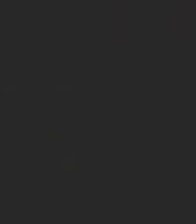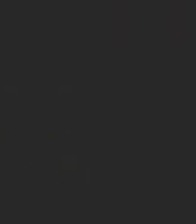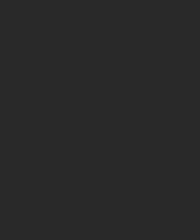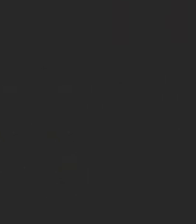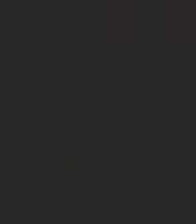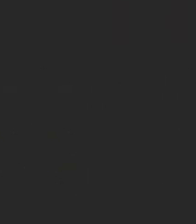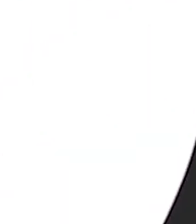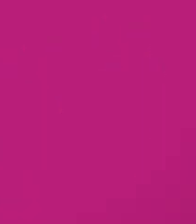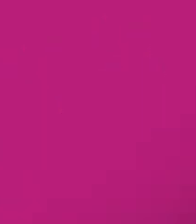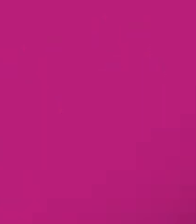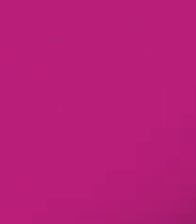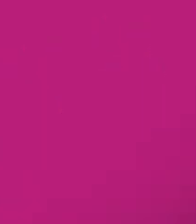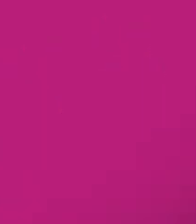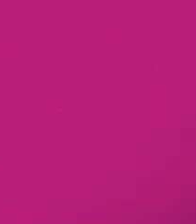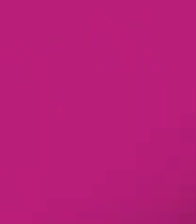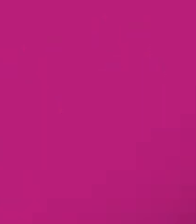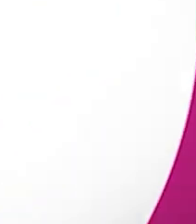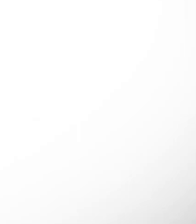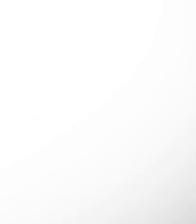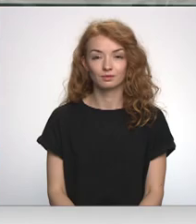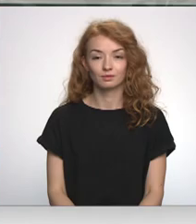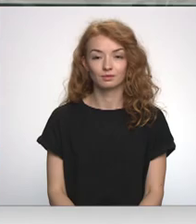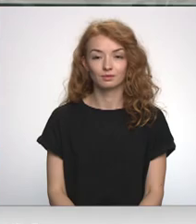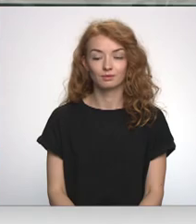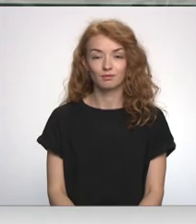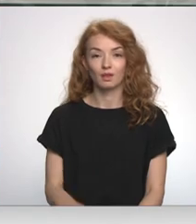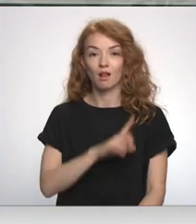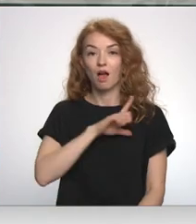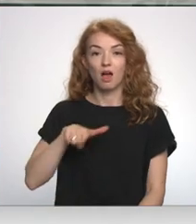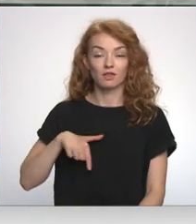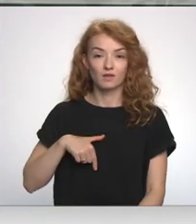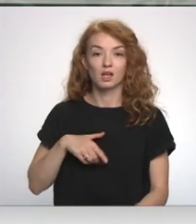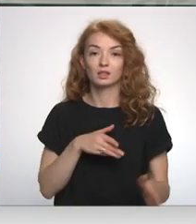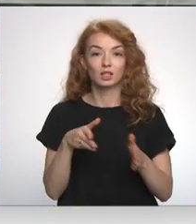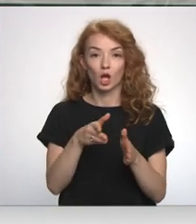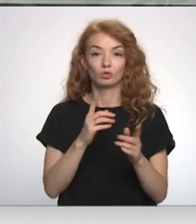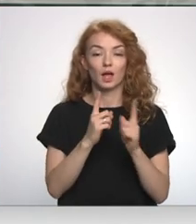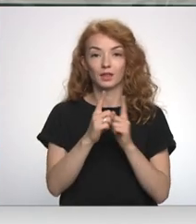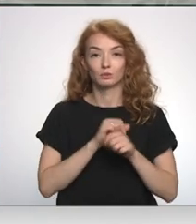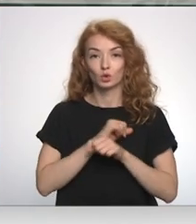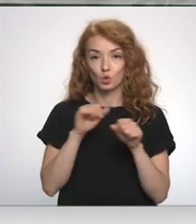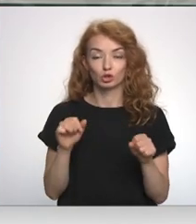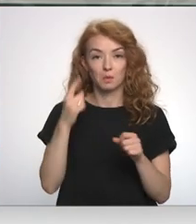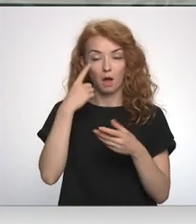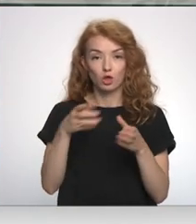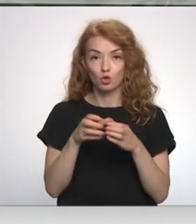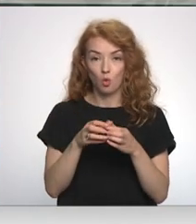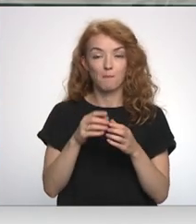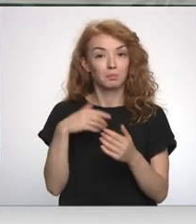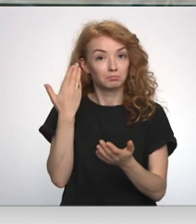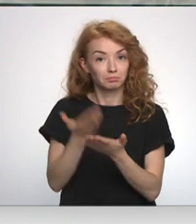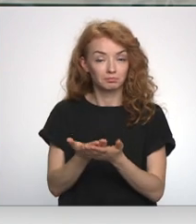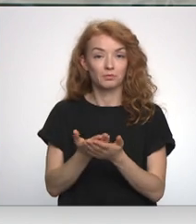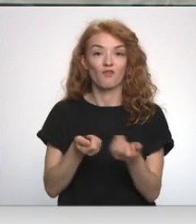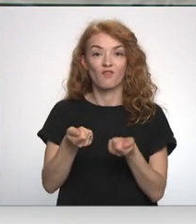Re, viss ēters ir te! Bet Latvijā ceļu satiksmes drošības padomes domnīca rosina